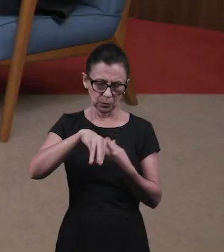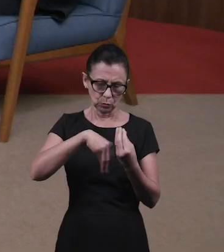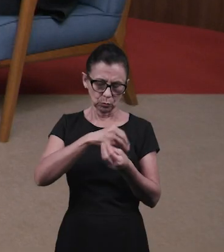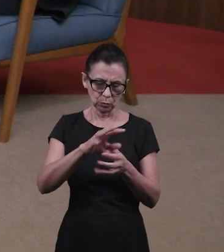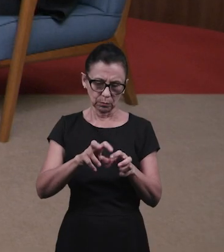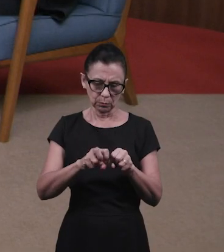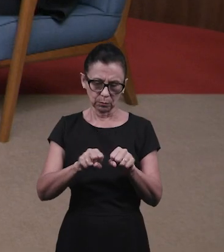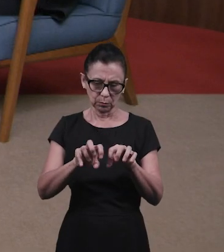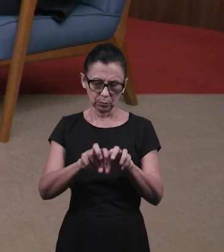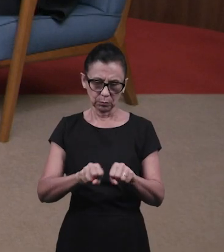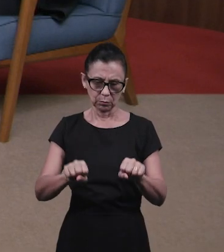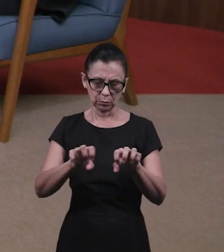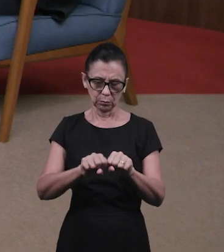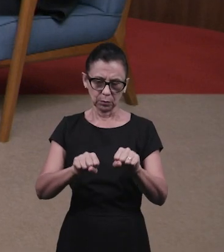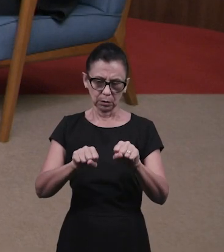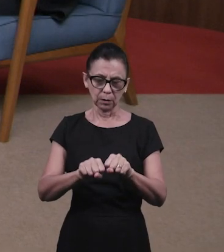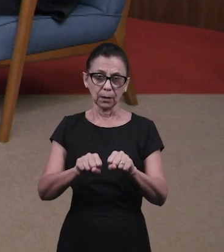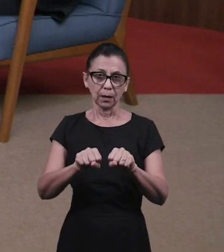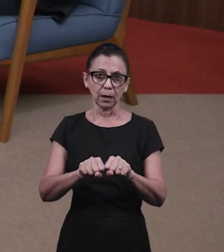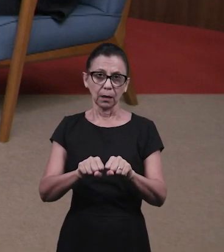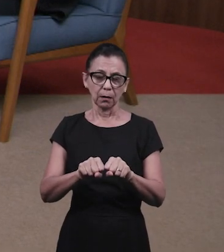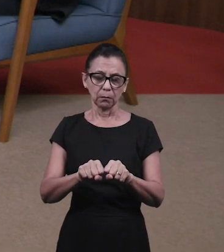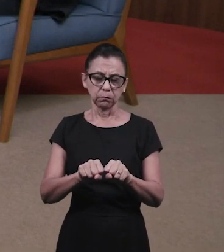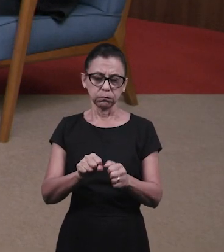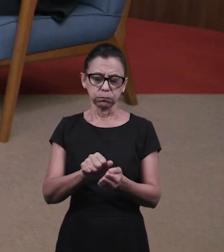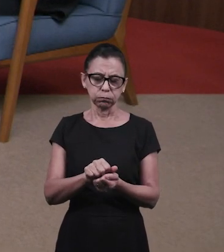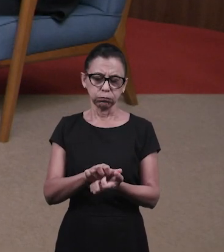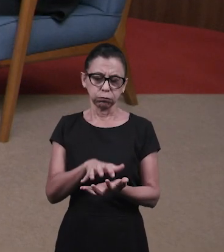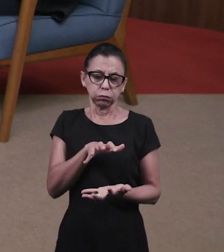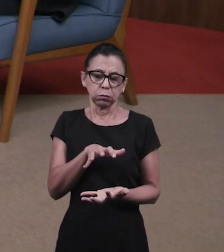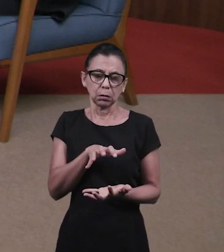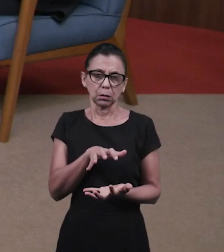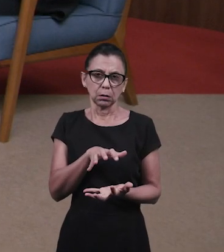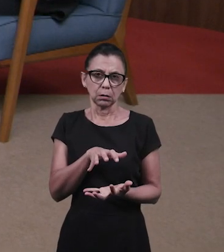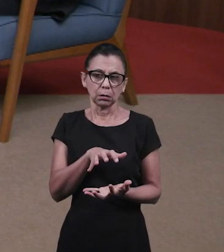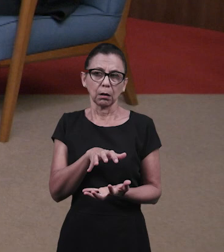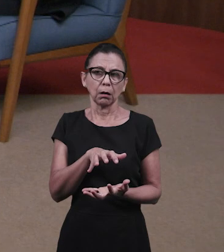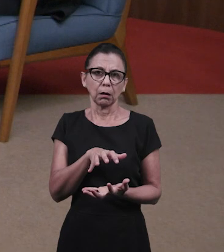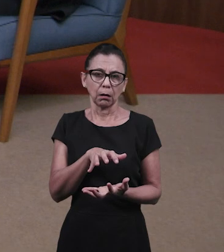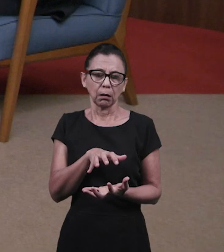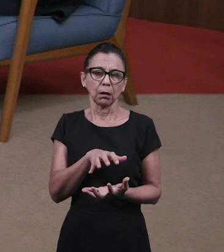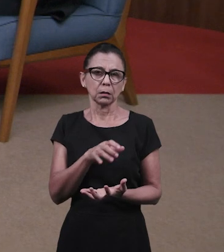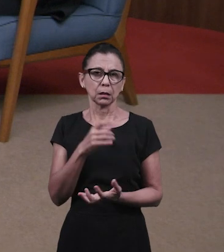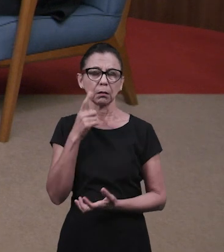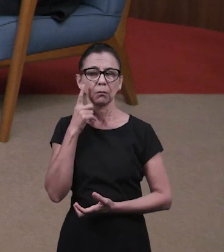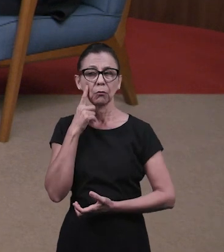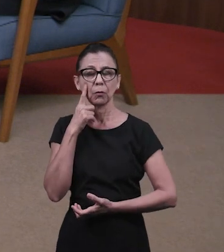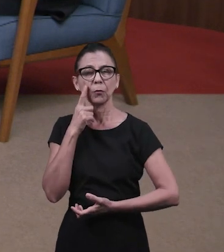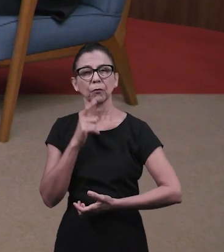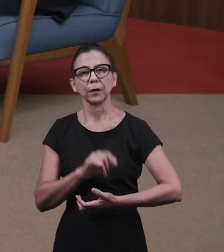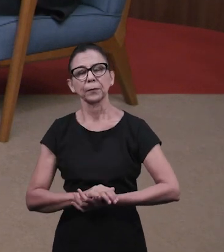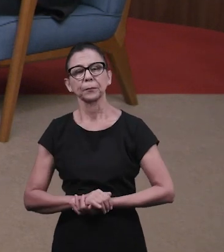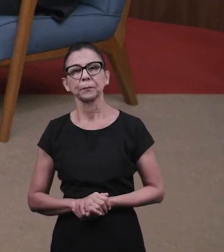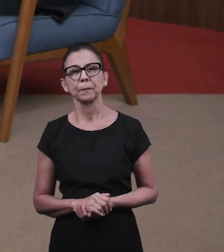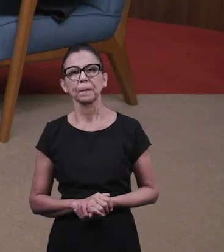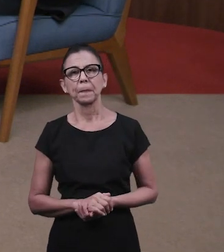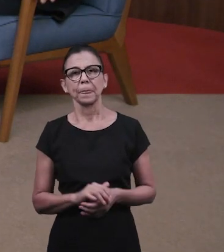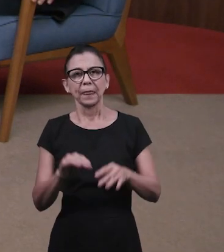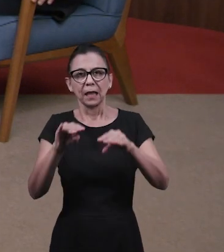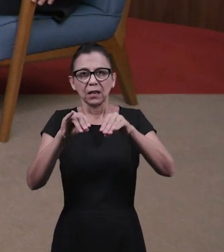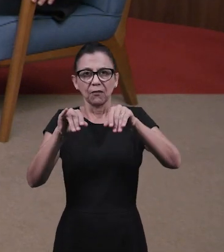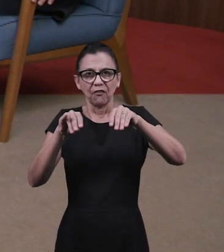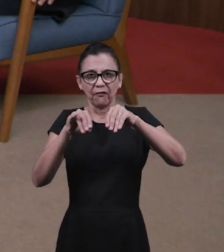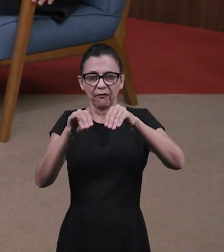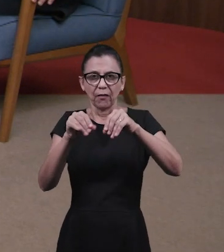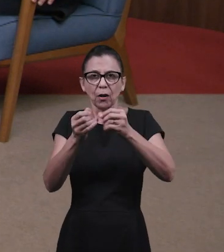une action, une intervention du pain. Exactement. Parce que cette farine, naturellement, la farine